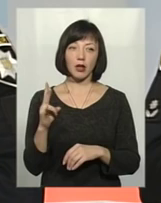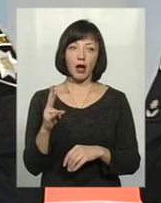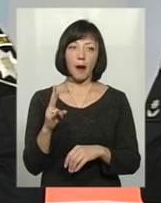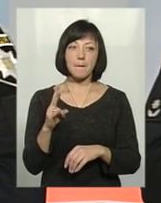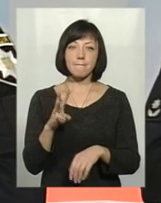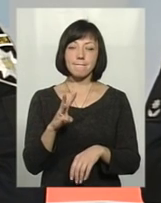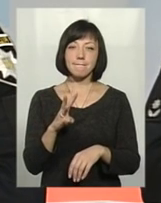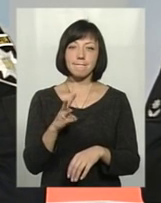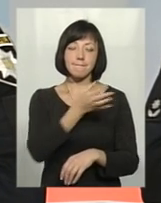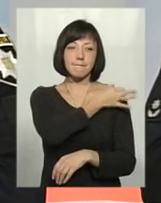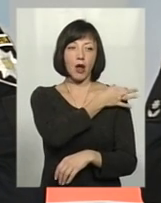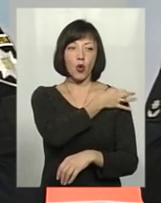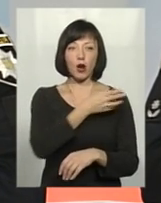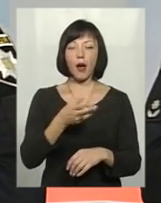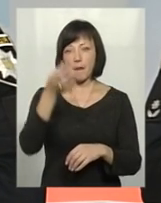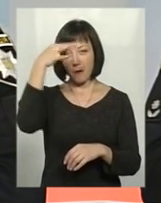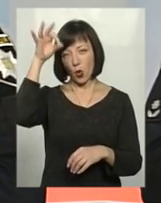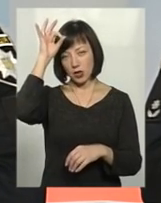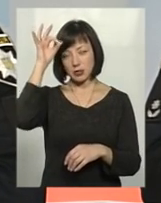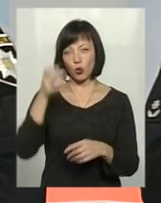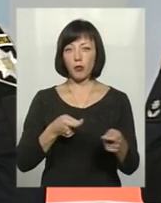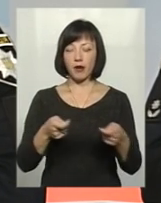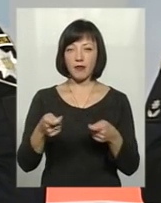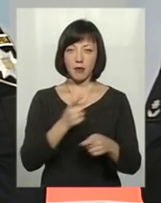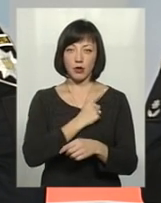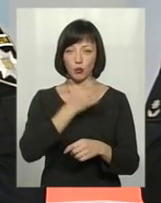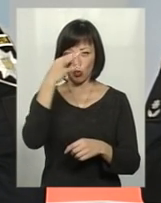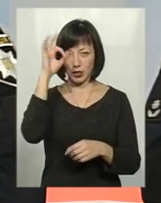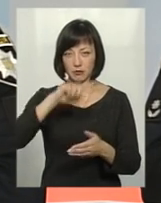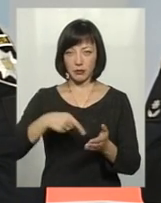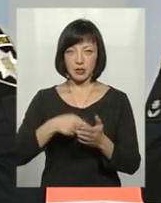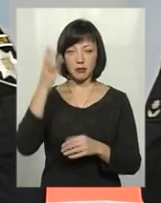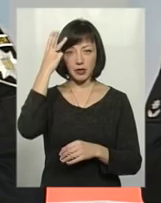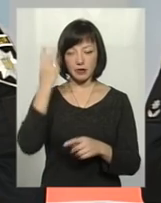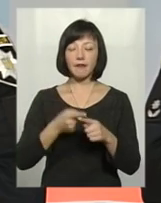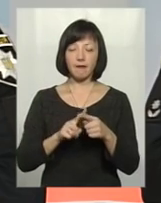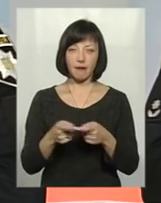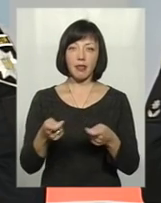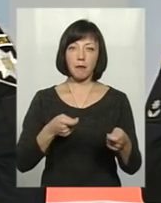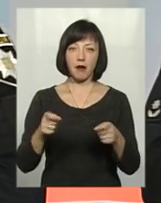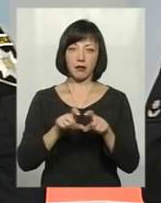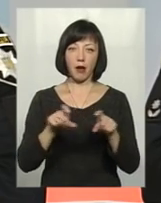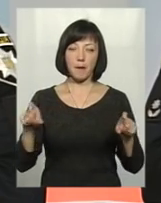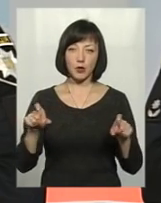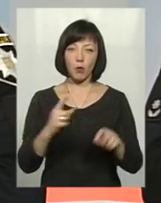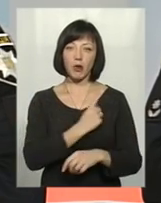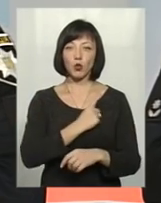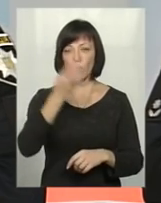начальник сектору безпеки дорожнього руху управління патрульної поліції в місті Хмельницькому, цього ж департаменту патрульної